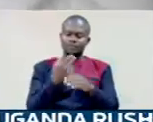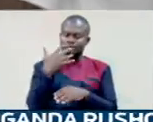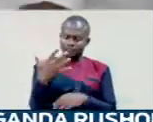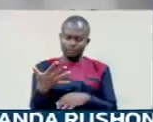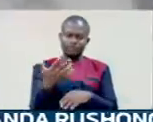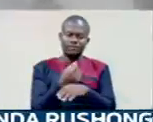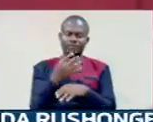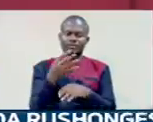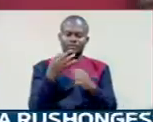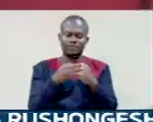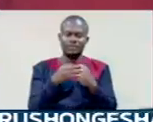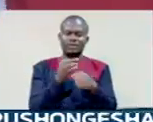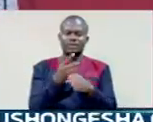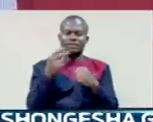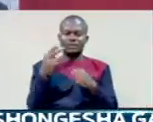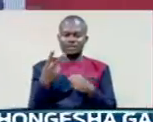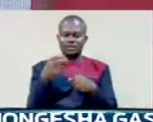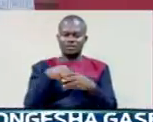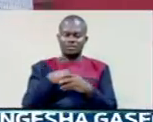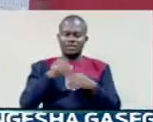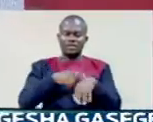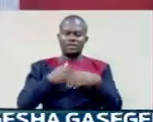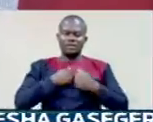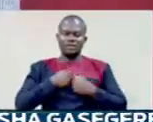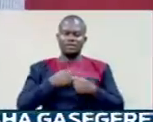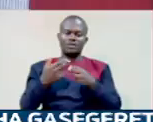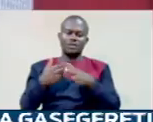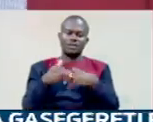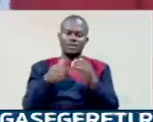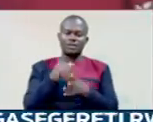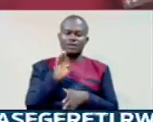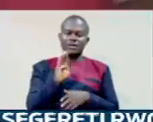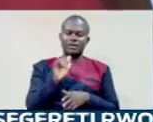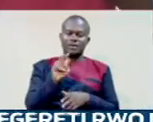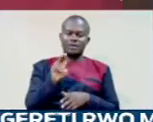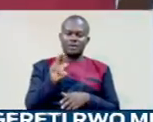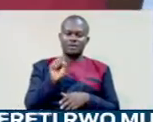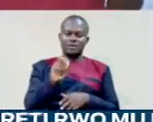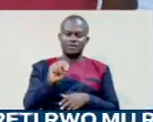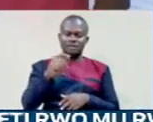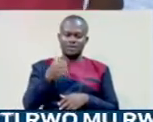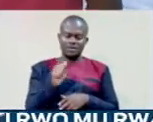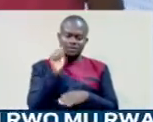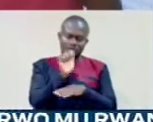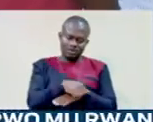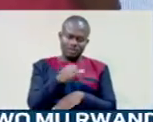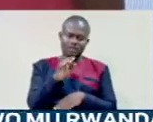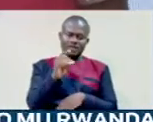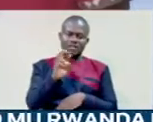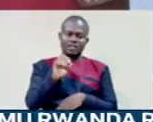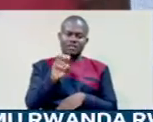iminota 48:20 mu gihe umunyarwanda uza hafi ari Byukusenge Patrick wa Benediction usigwa na Fedorov wa